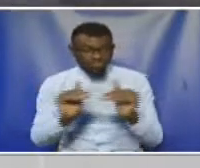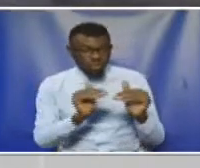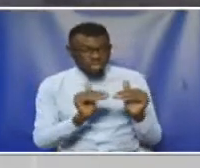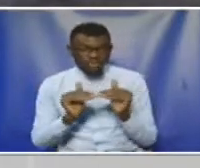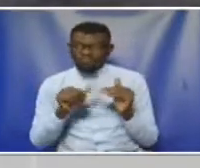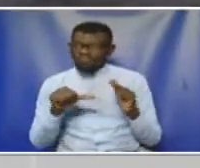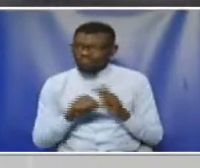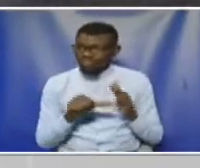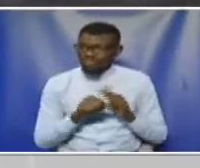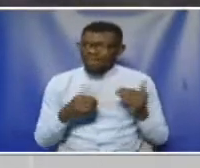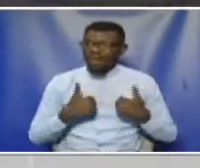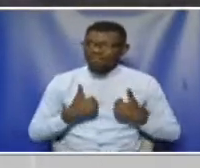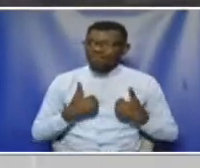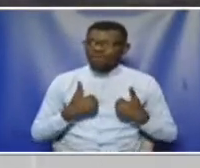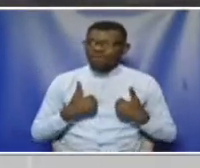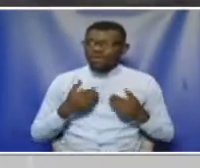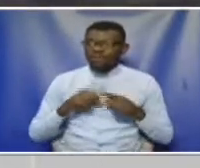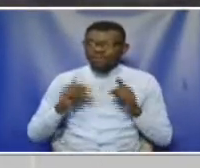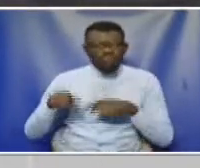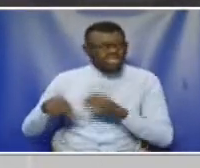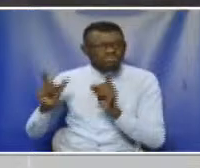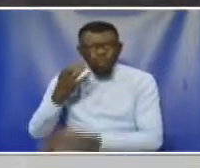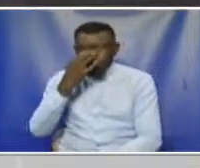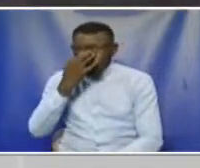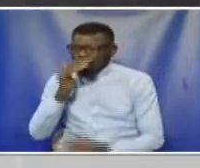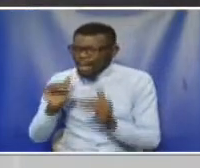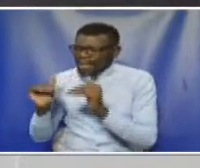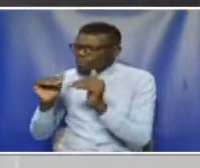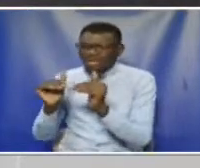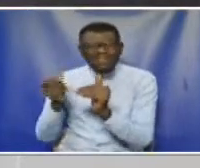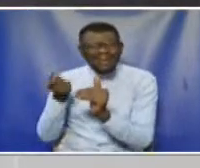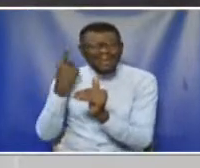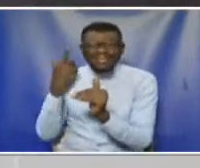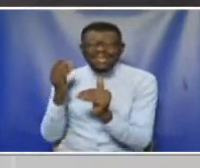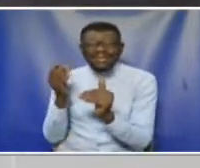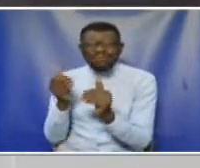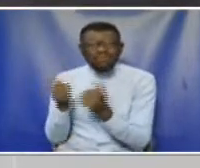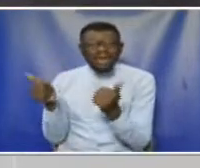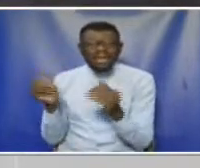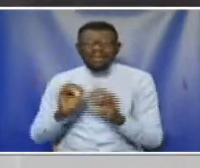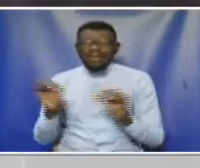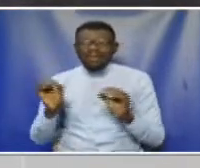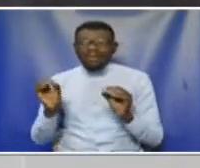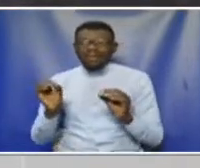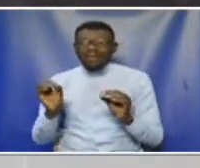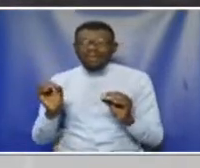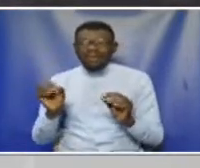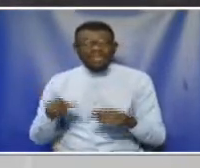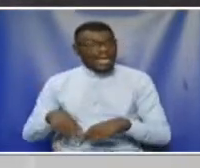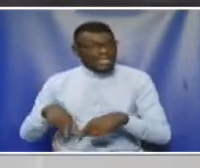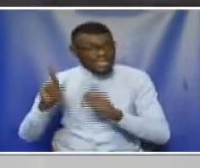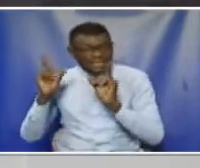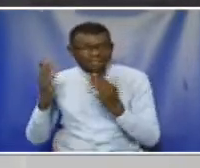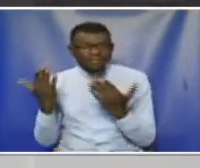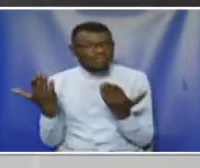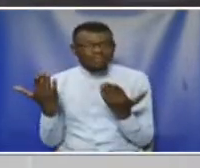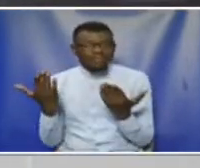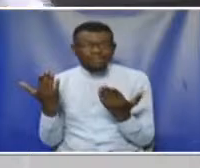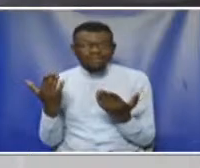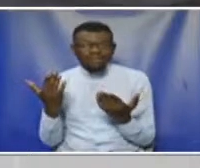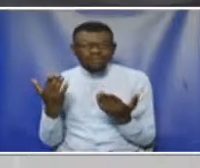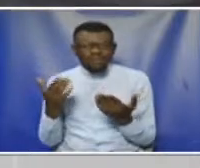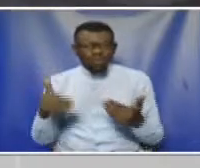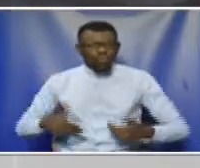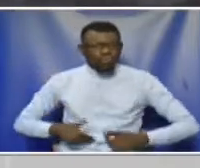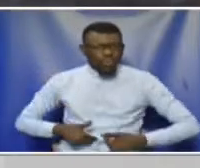shida. William Ruto anaweza ongea juu ya demokrasia? Mtu ambaye alikuwa mkubwa ya